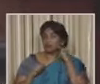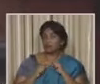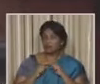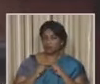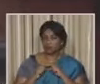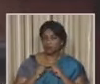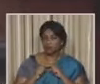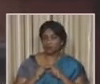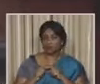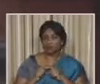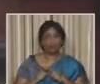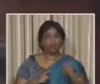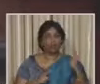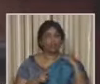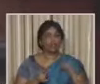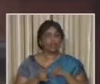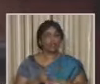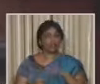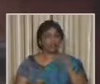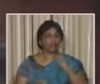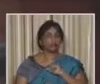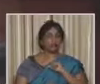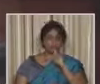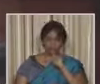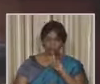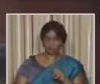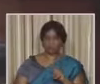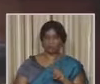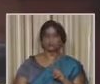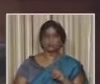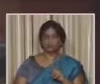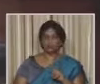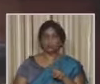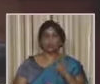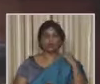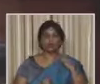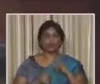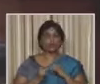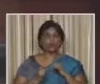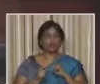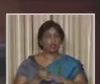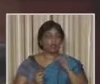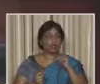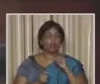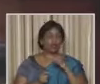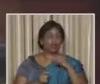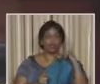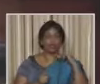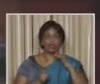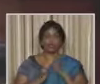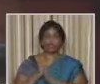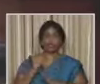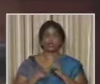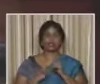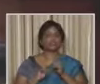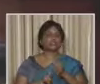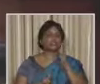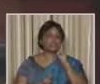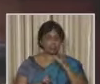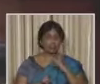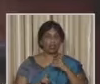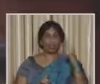என்ன? பாதுகாப்பு செயலாளர் ஒரு கூற்றினை வெளியிடுகிறார். பாதுகாப்பு அமைச்சர் ரணில் விக்ரமசிங்க, பாதுகாப்பு